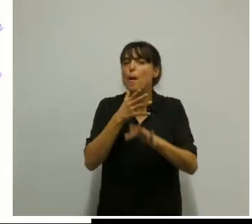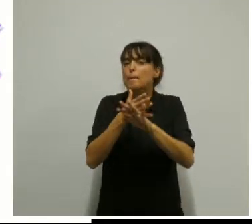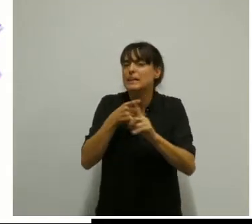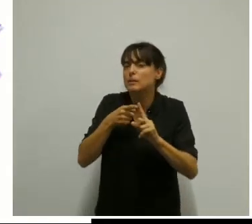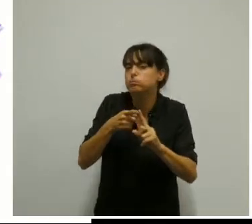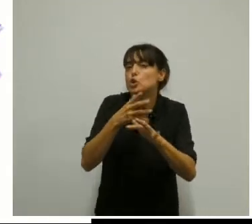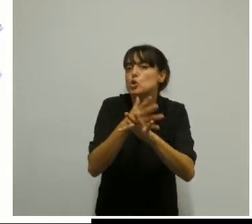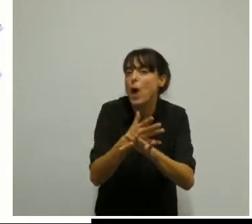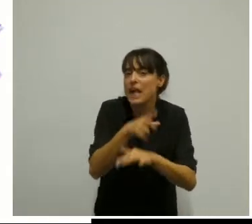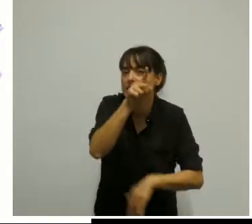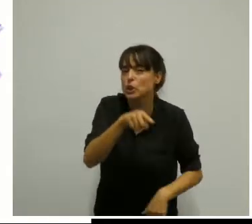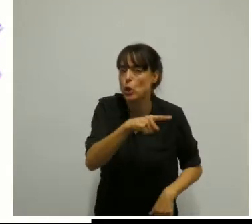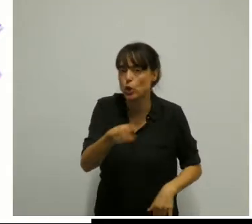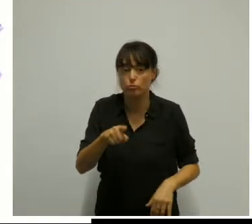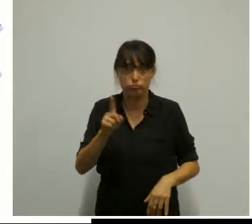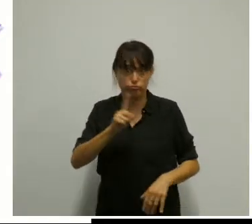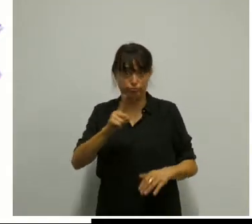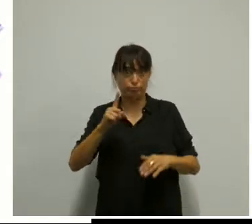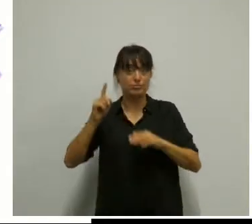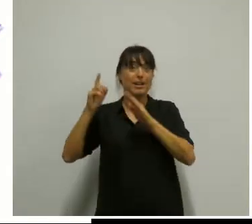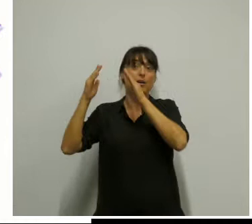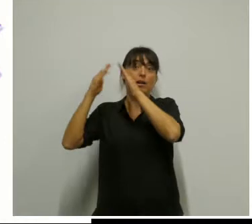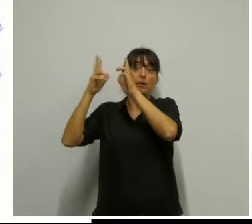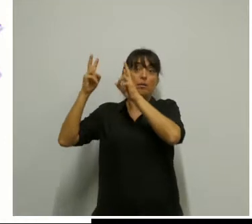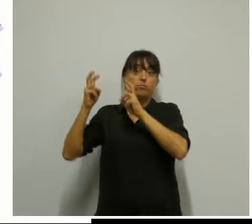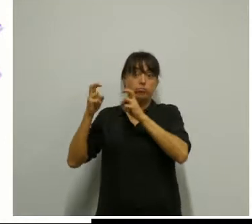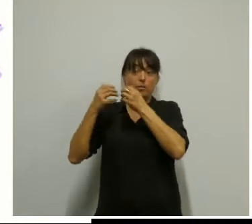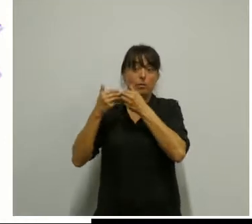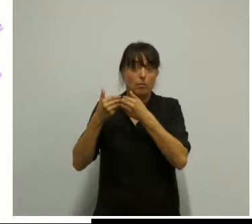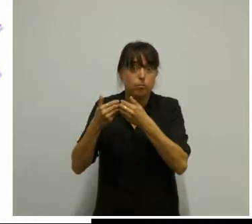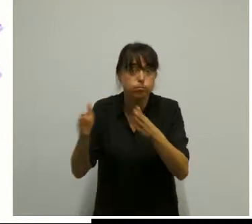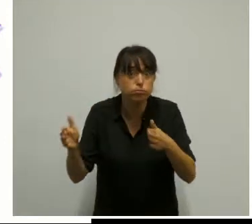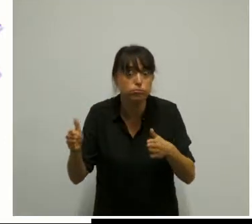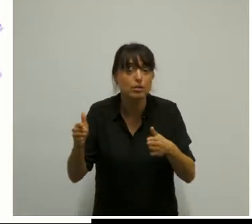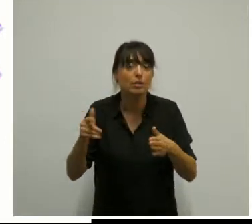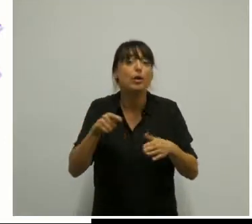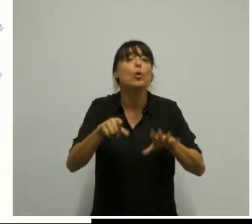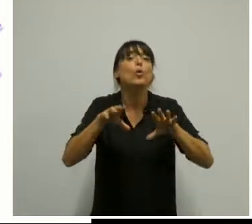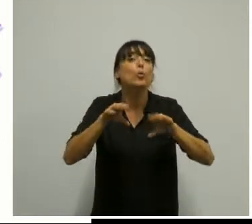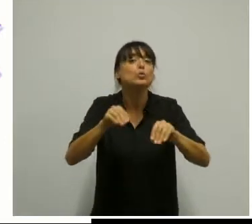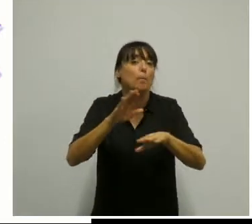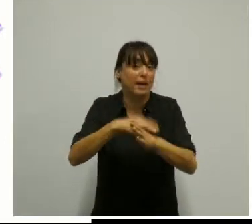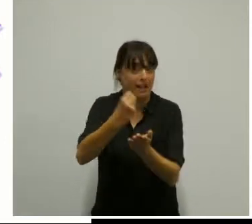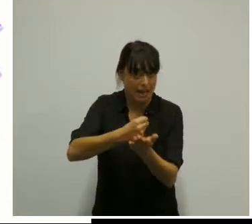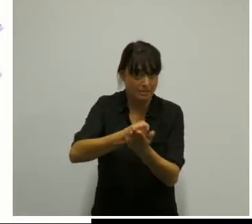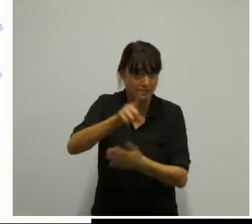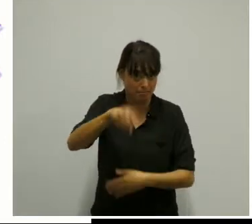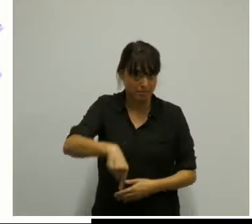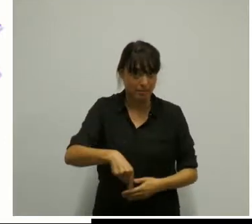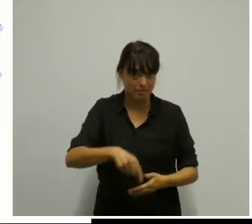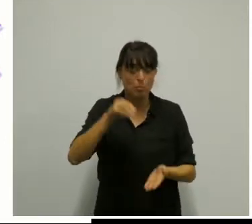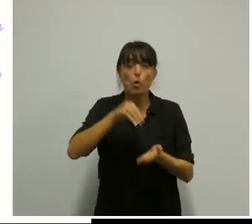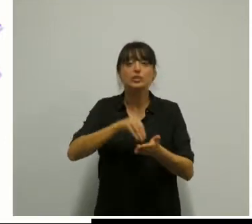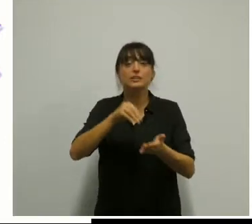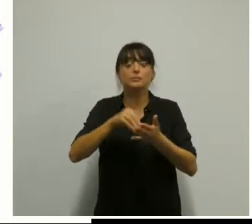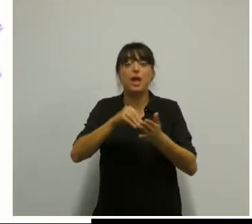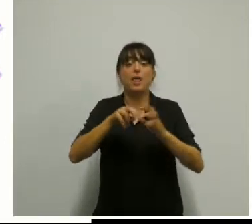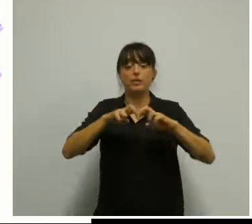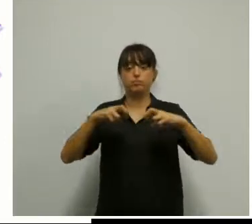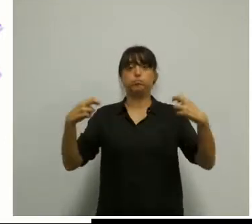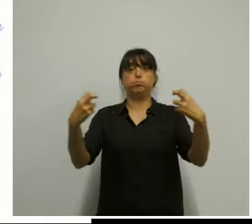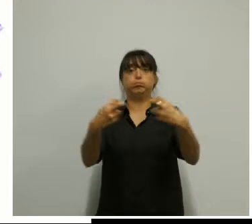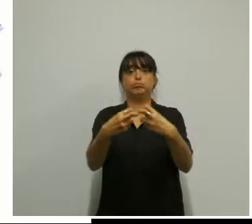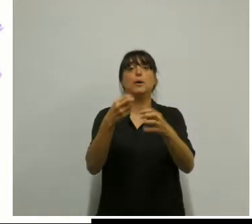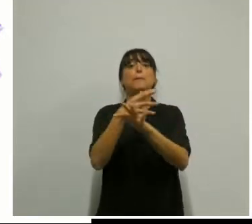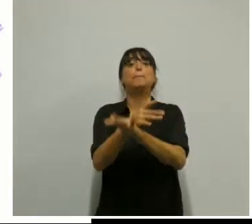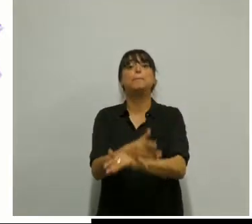del confinament hem descobert que podem fer classes obertes a fora i que s'està més bé treballant amb una pissarra en el pati amb un àgora que potser està tancat a la